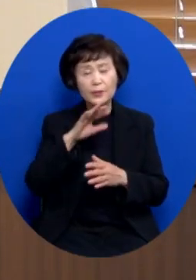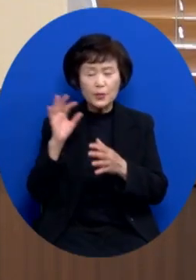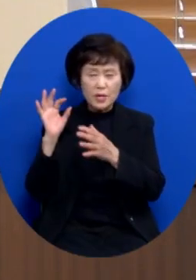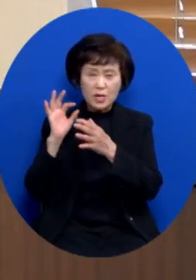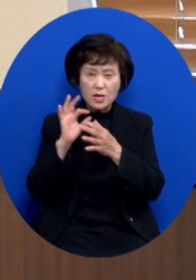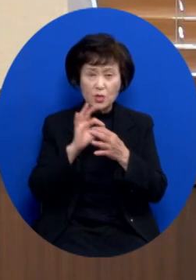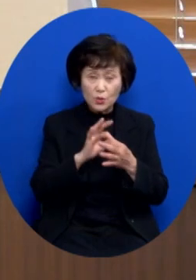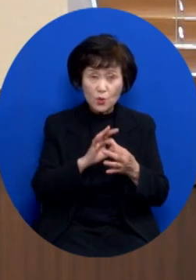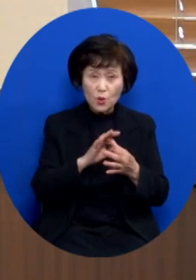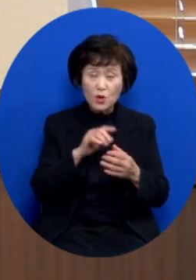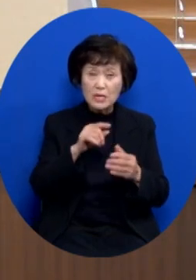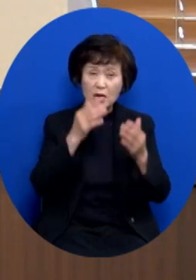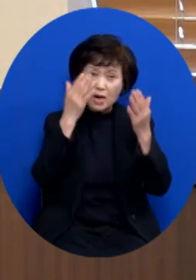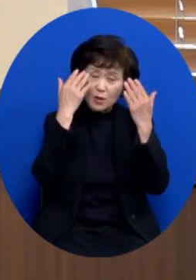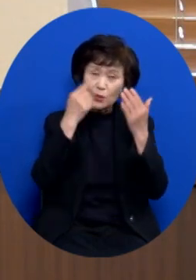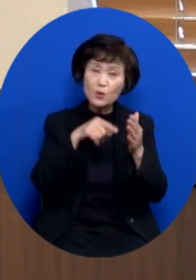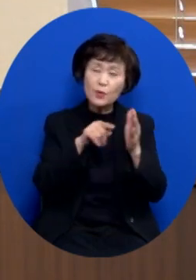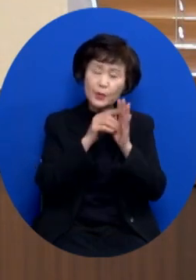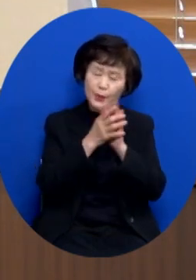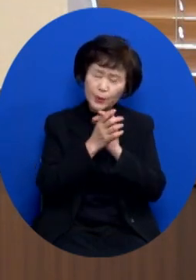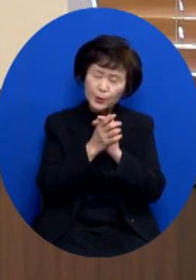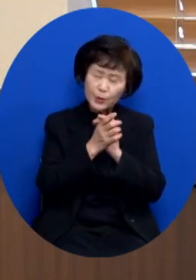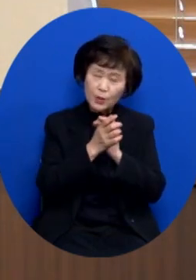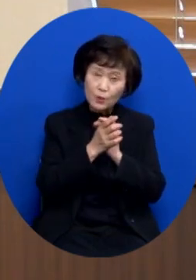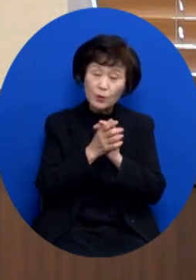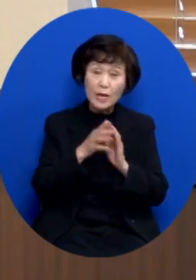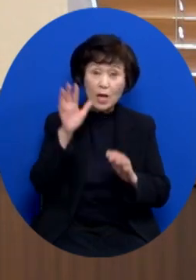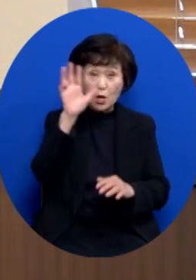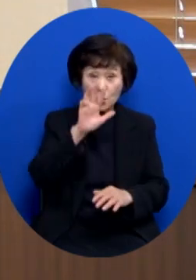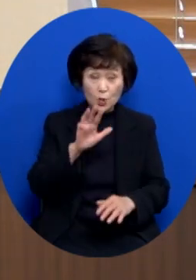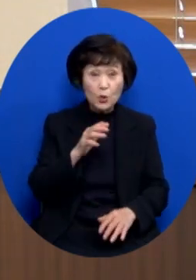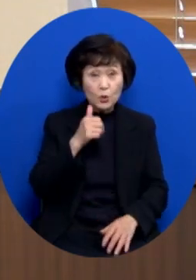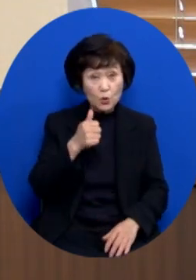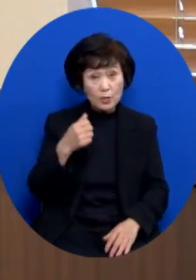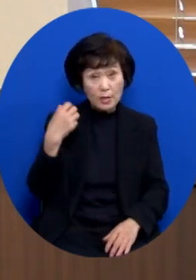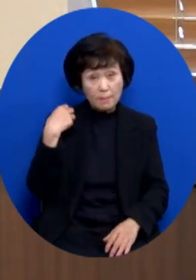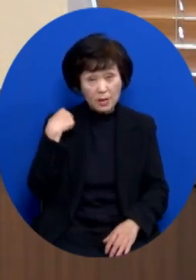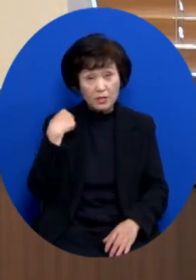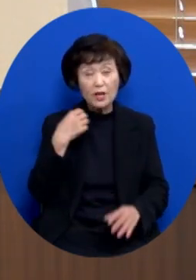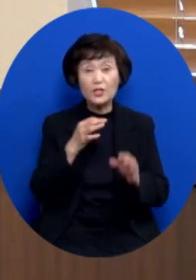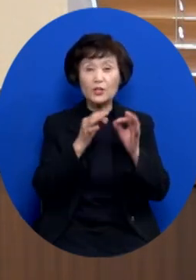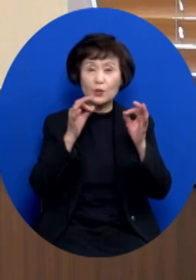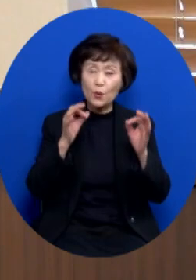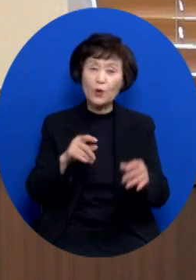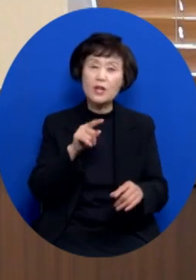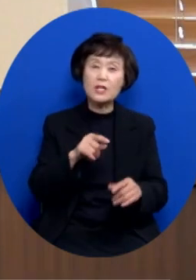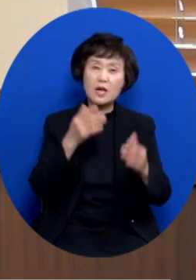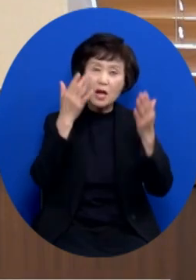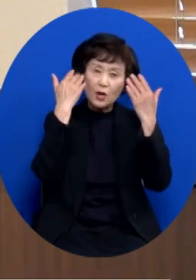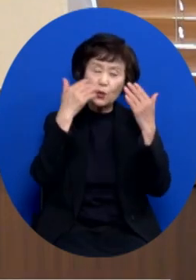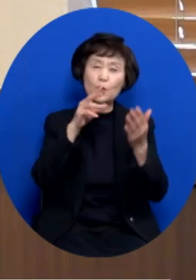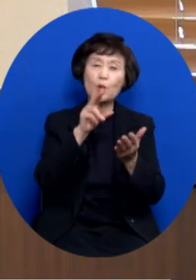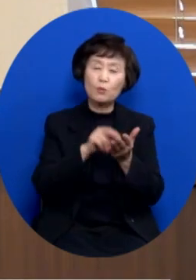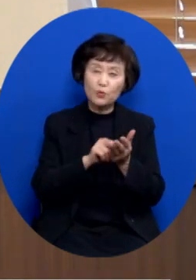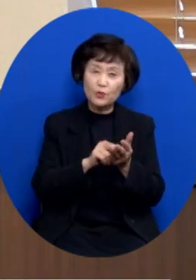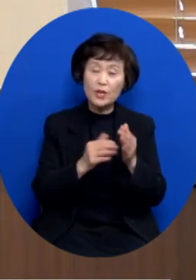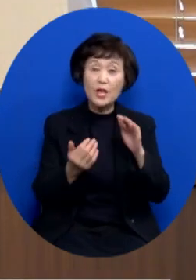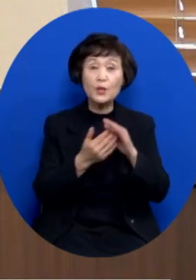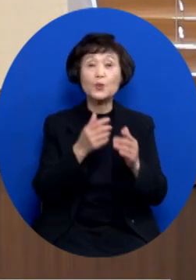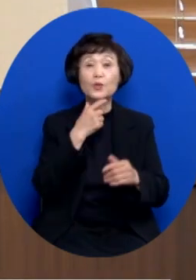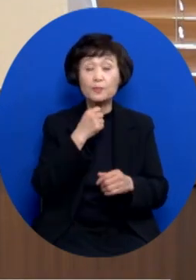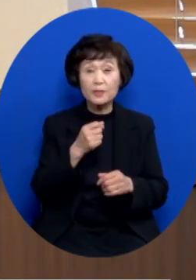제가 총장으로 있는 동안에 최우선으로 그 일을 이루어야 되겠다. 서울